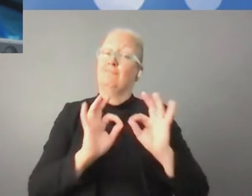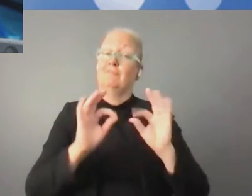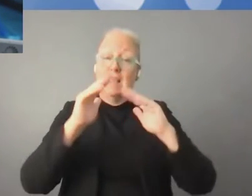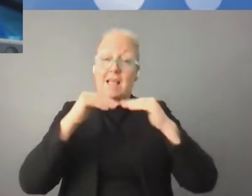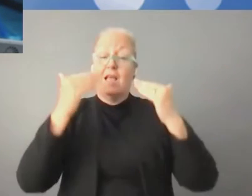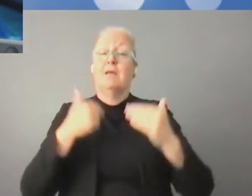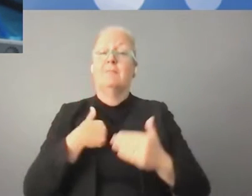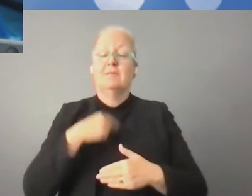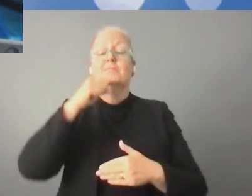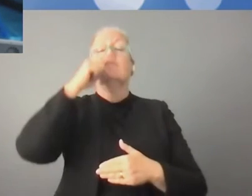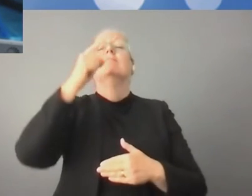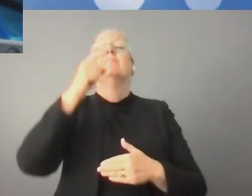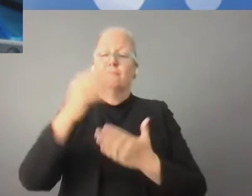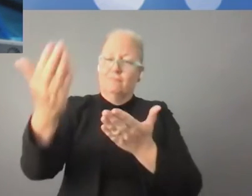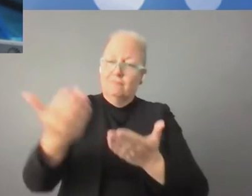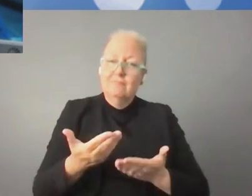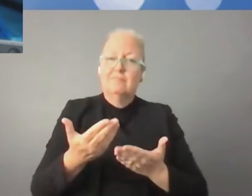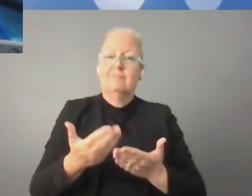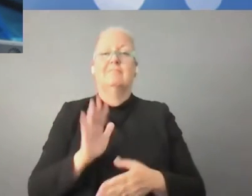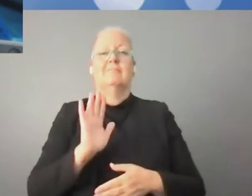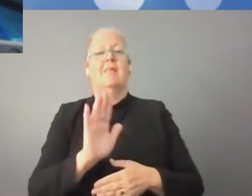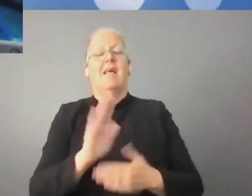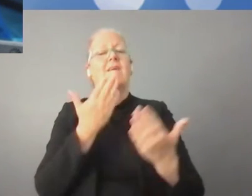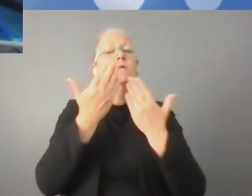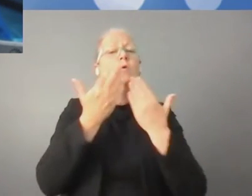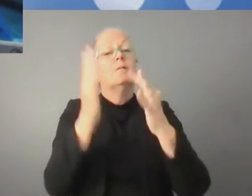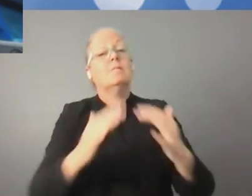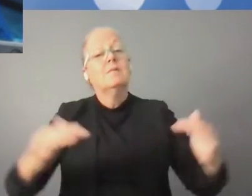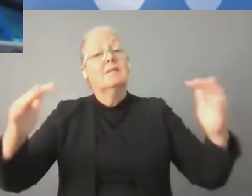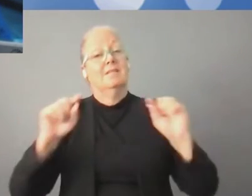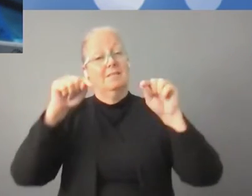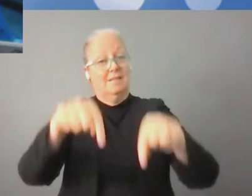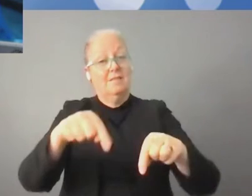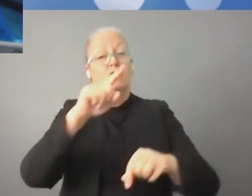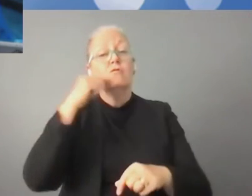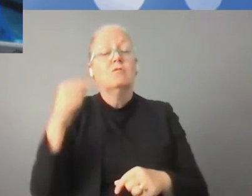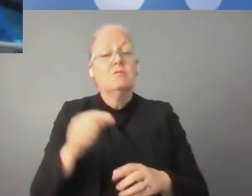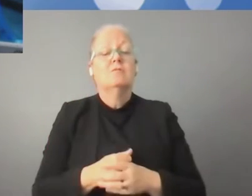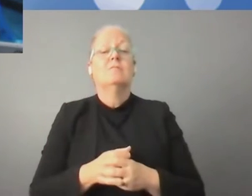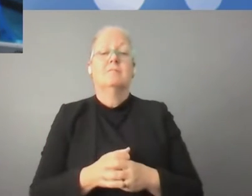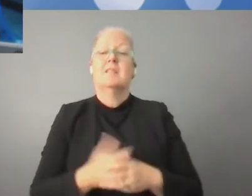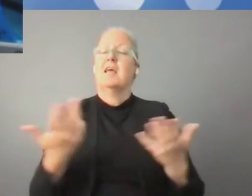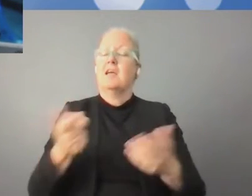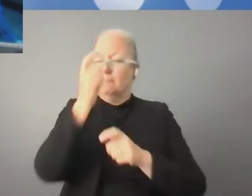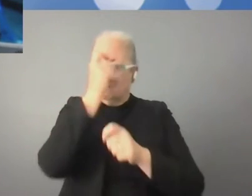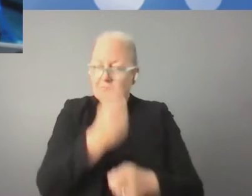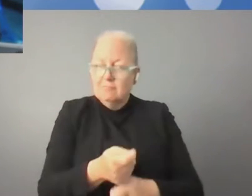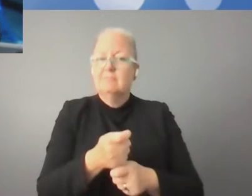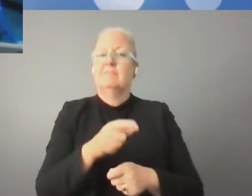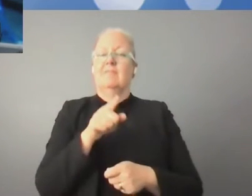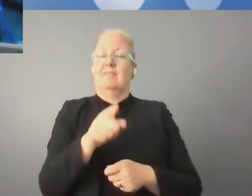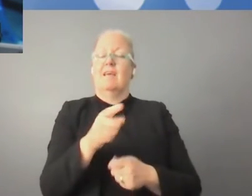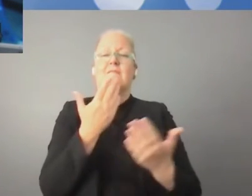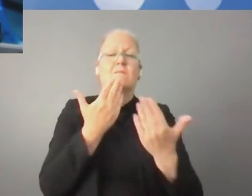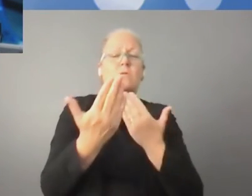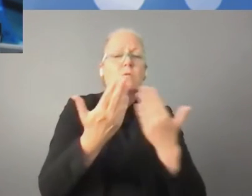саммит EGF в 2025 году. Это будет 20-й выпуск. Для нас огромная честь.